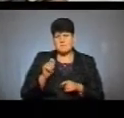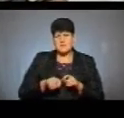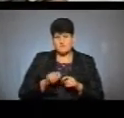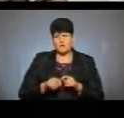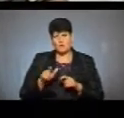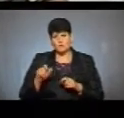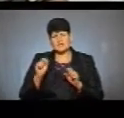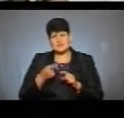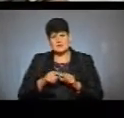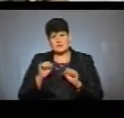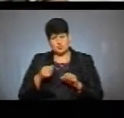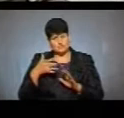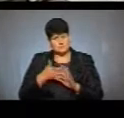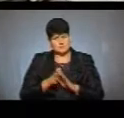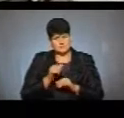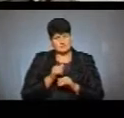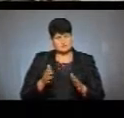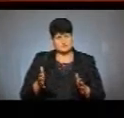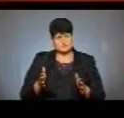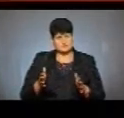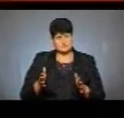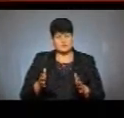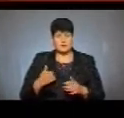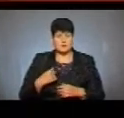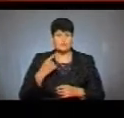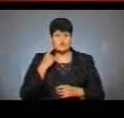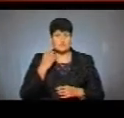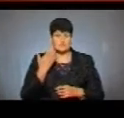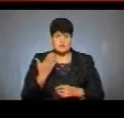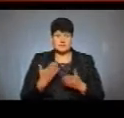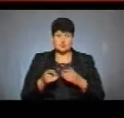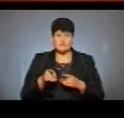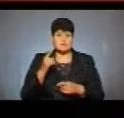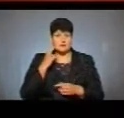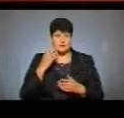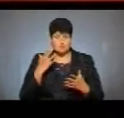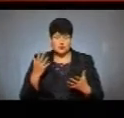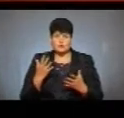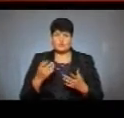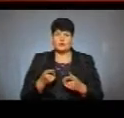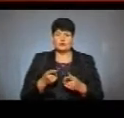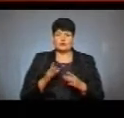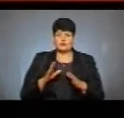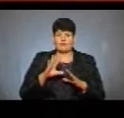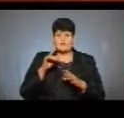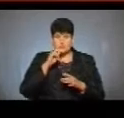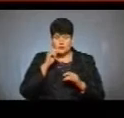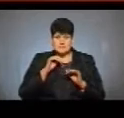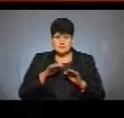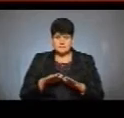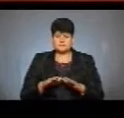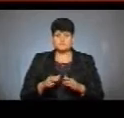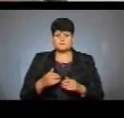це зможуть освоїти чи ні, оцю формулу Штайнмаєра. Ну, ми вас почули, але що далі, якщо вас не почують, то почуються українські акції, що залучаться? У нас наступний крок дуже